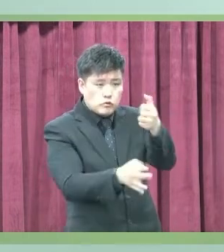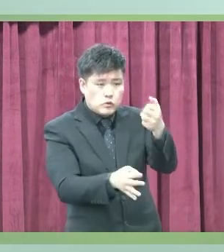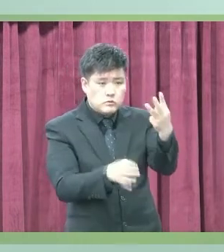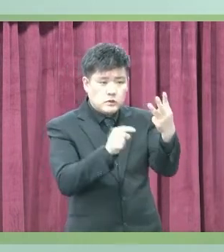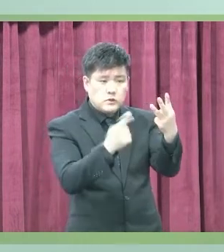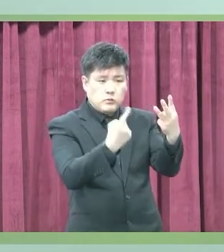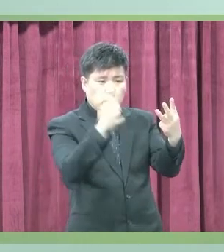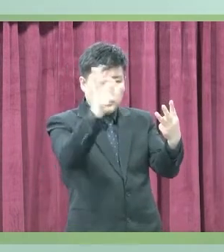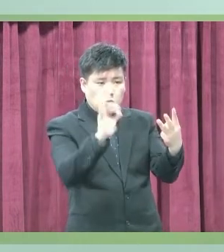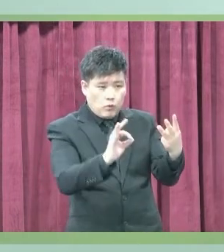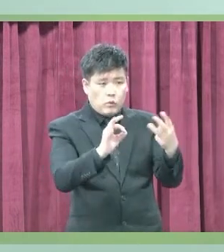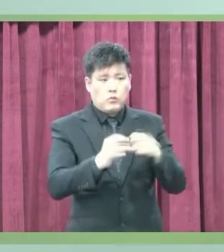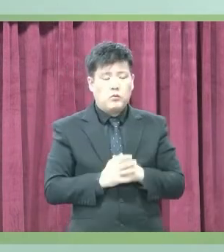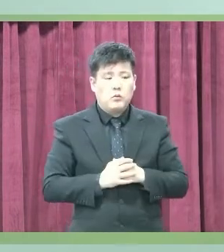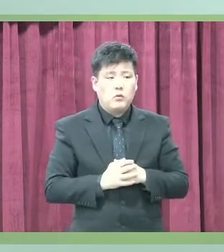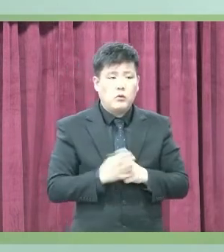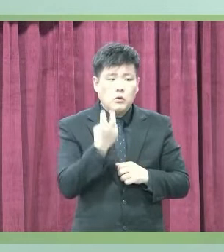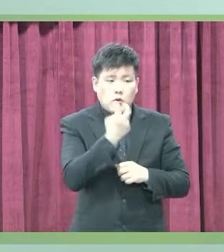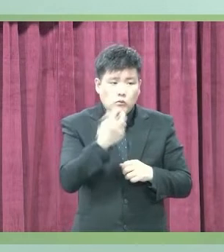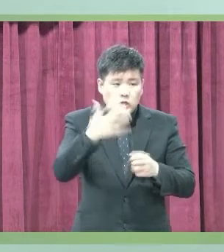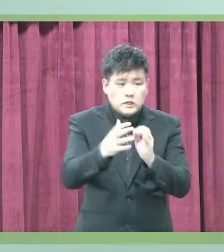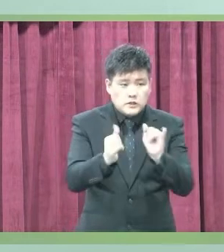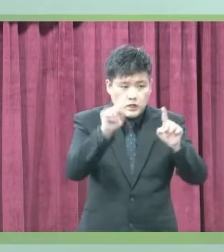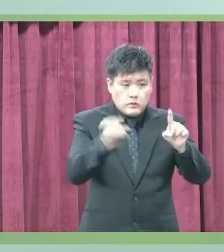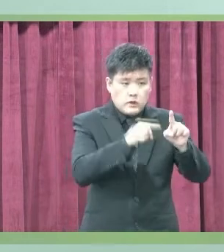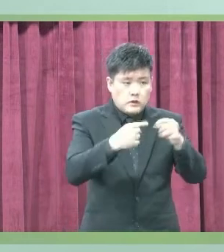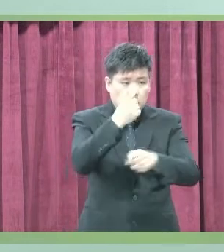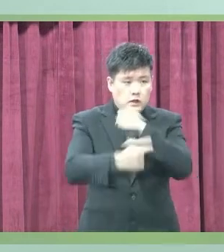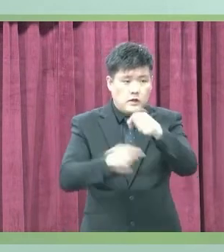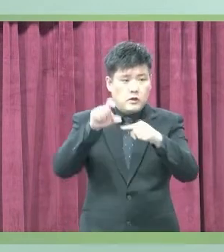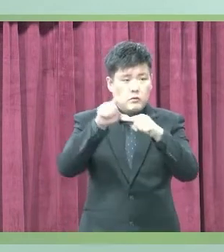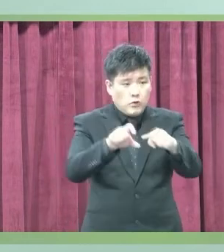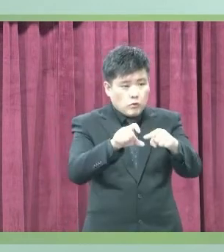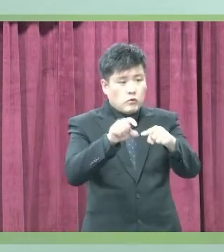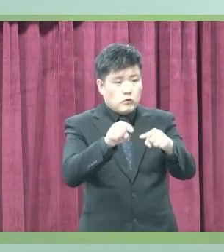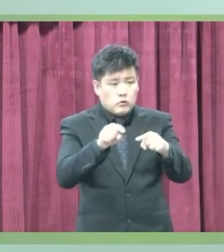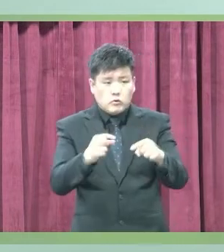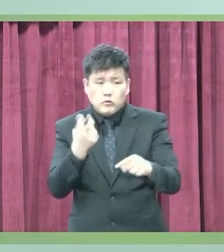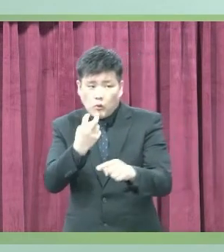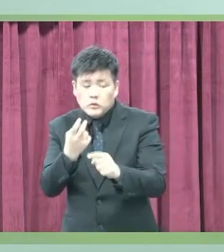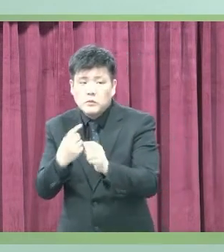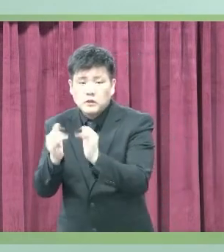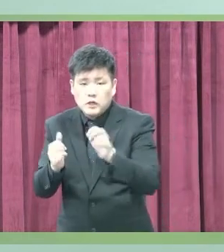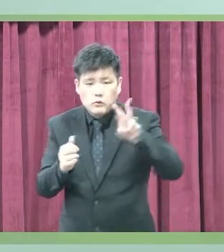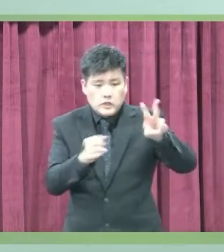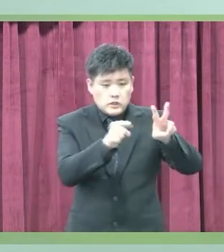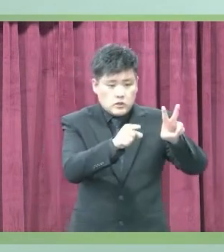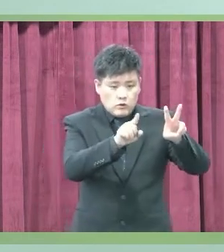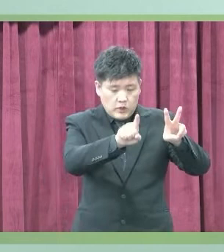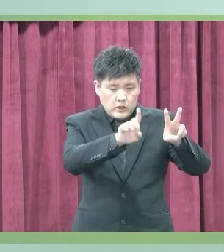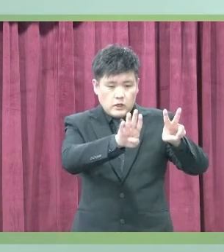차지하였고 검진 미수검자 1인당 연평균 진료비는 수검자에 비해 2.1배 높았습니다.